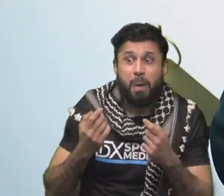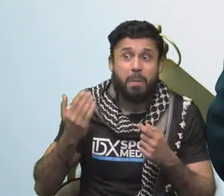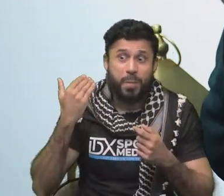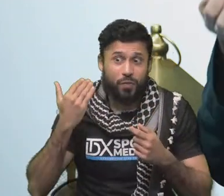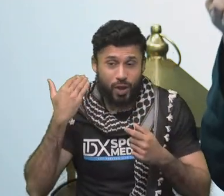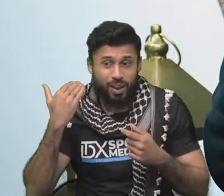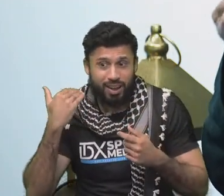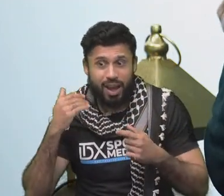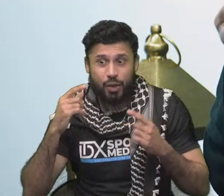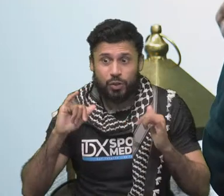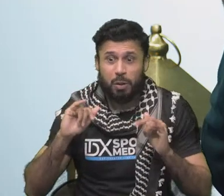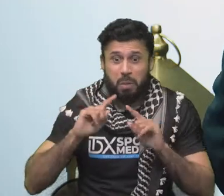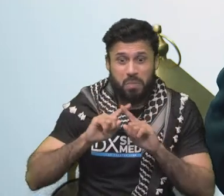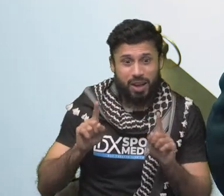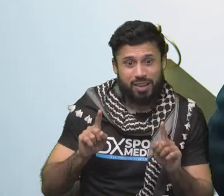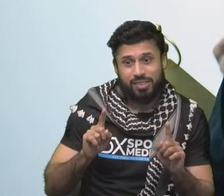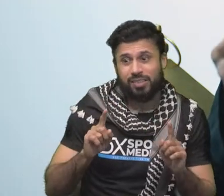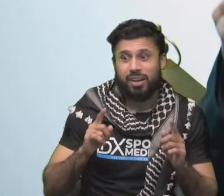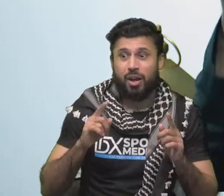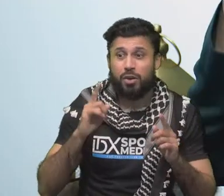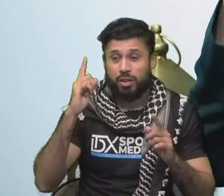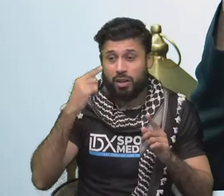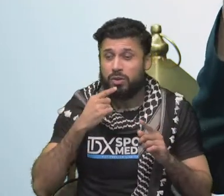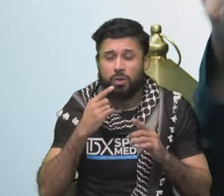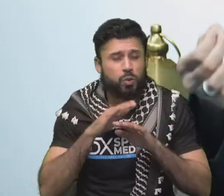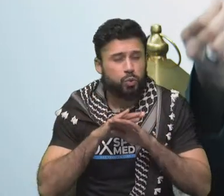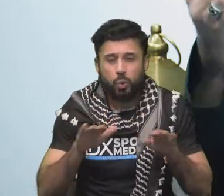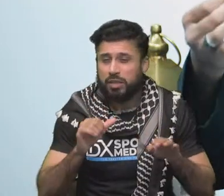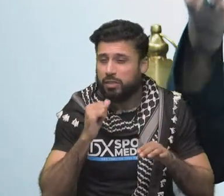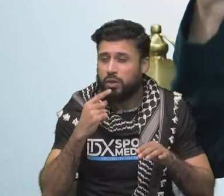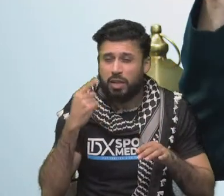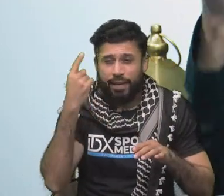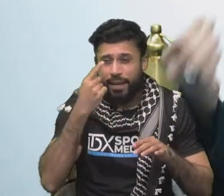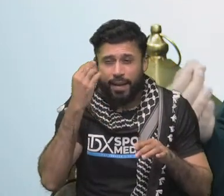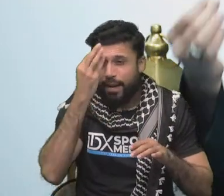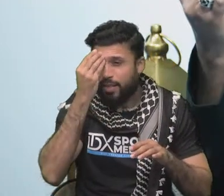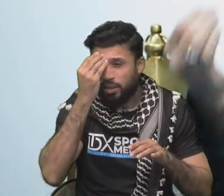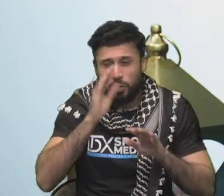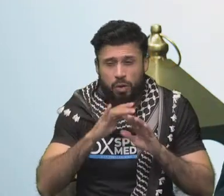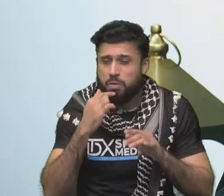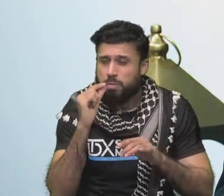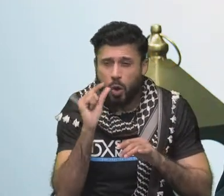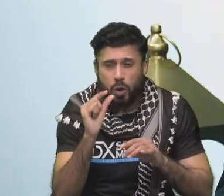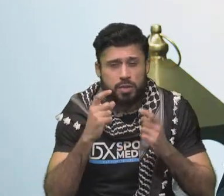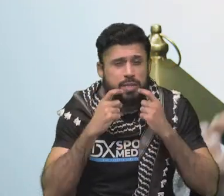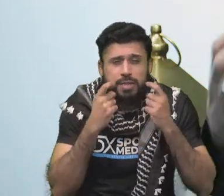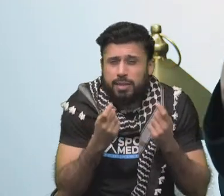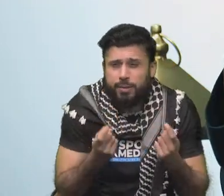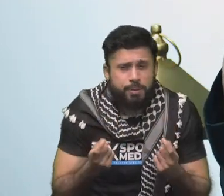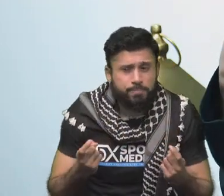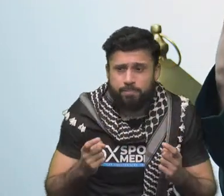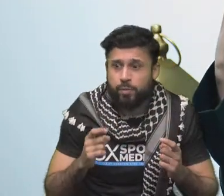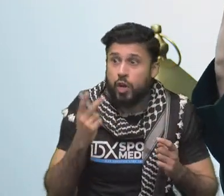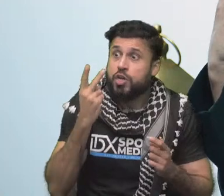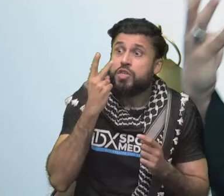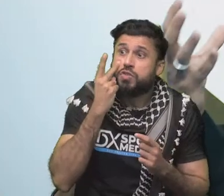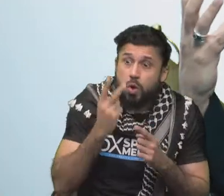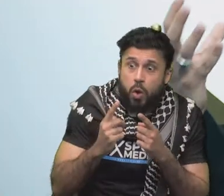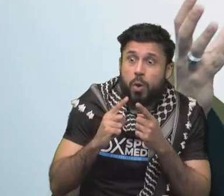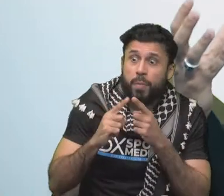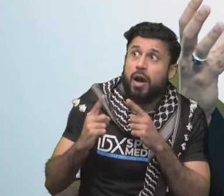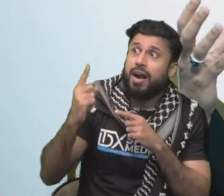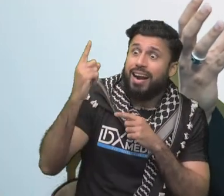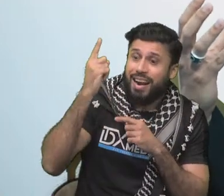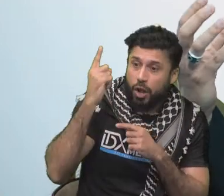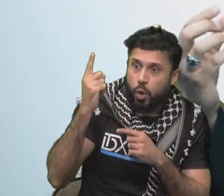don't look to the smallness of the sin. انظر إلى من عصيت, look at the greatness of the one you're disobeying. Allah became so great to